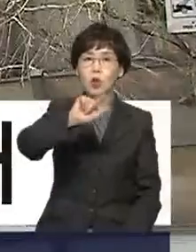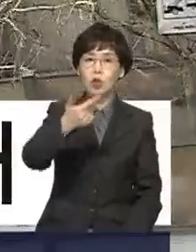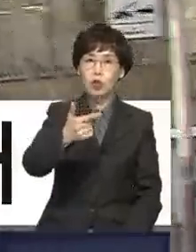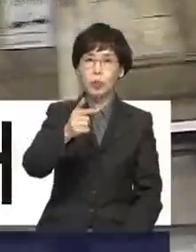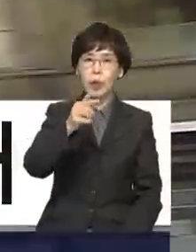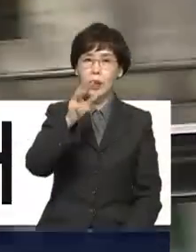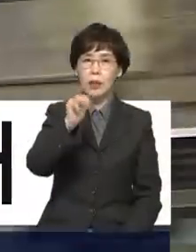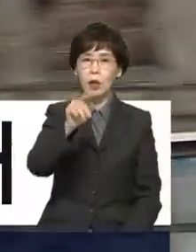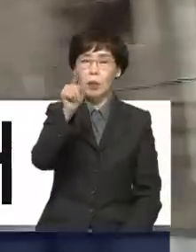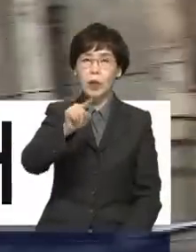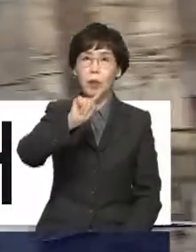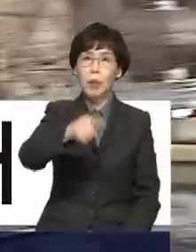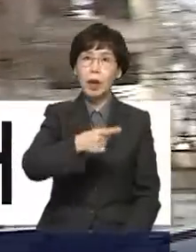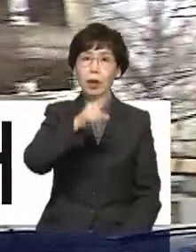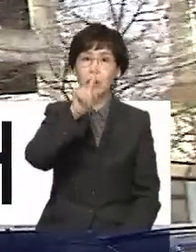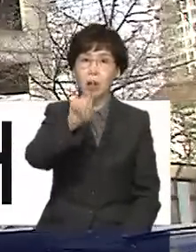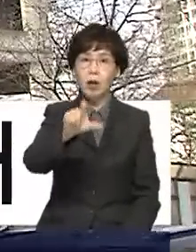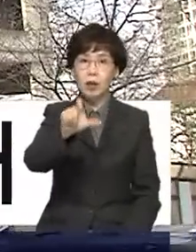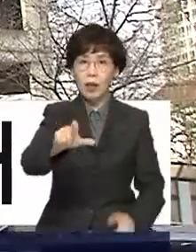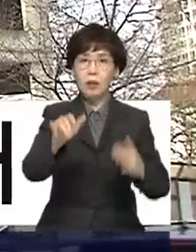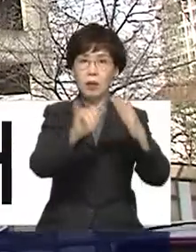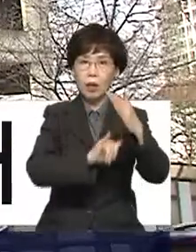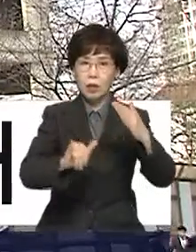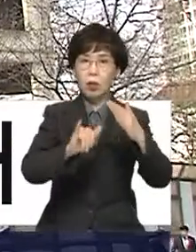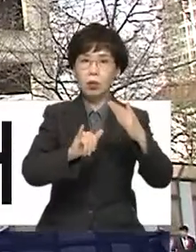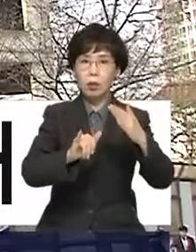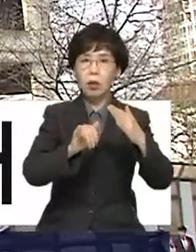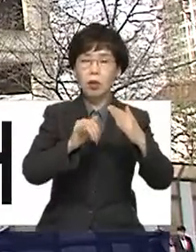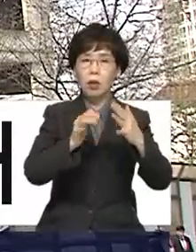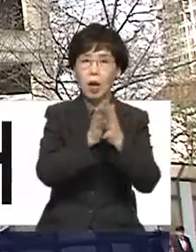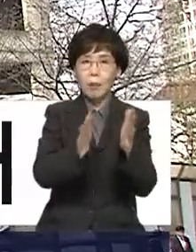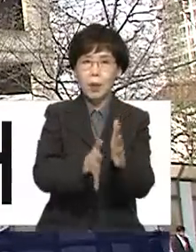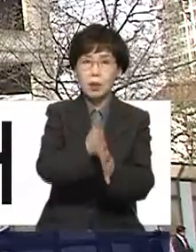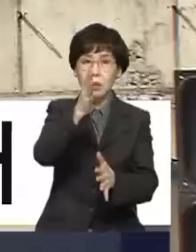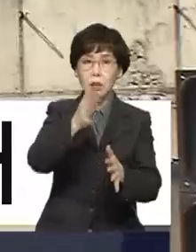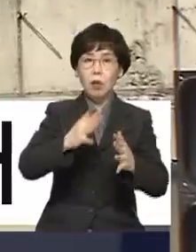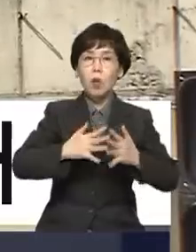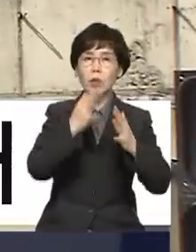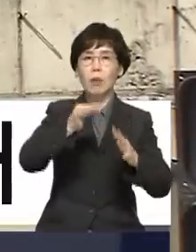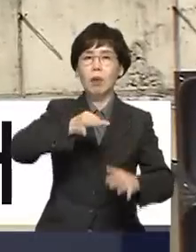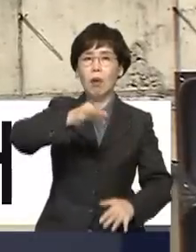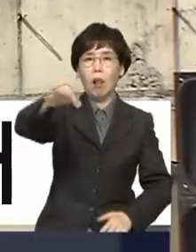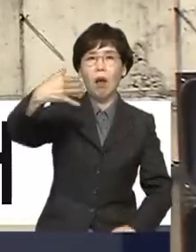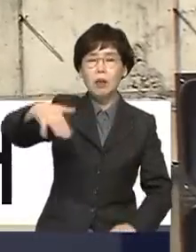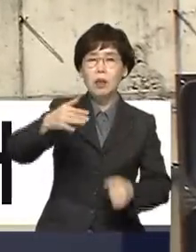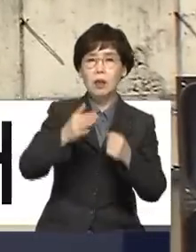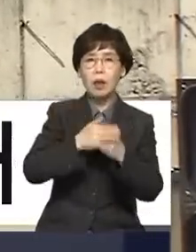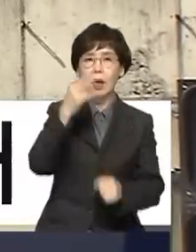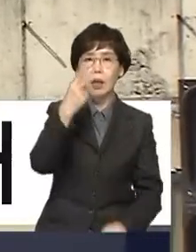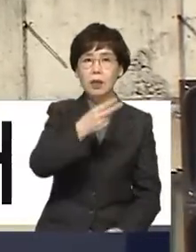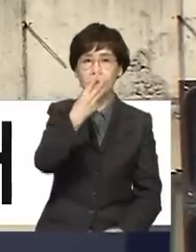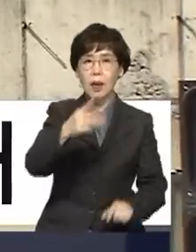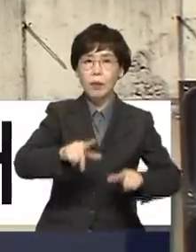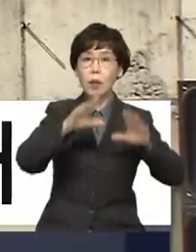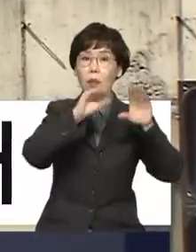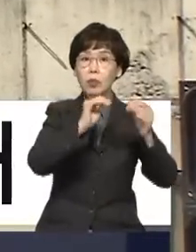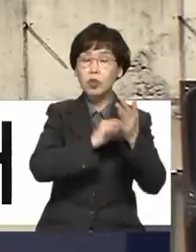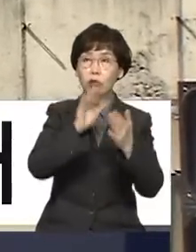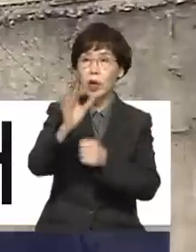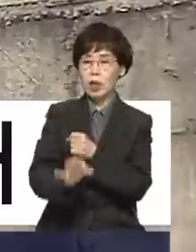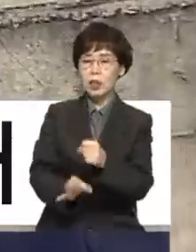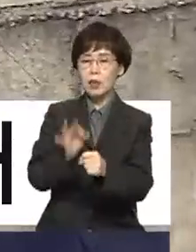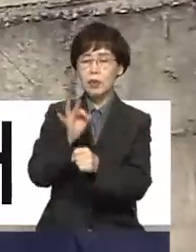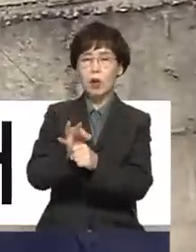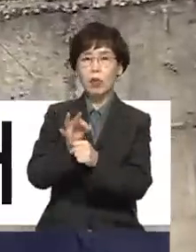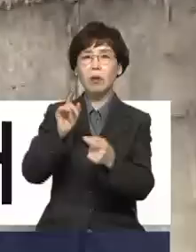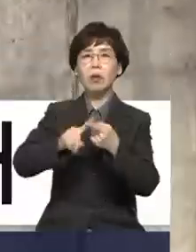5,600제곱미터 115가구를 짓는 현장은 공사비 체납으로 2013년 중단된 이후 지금까지 꼭